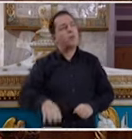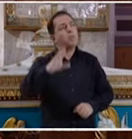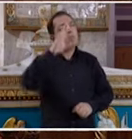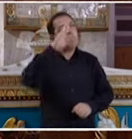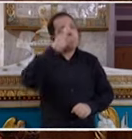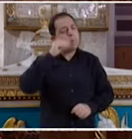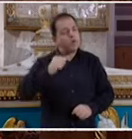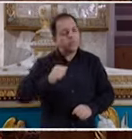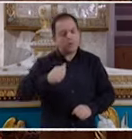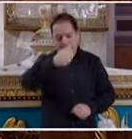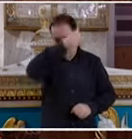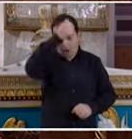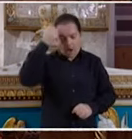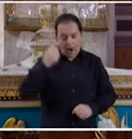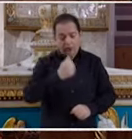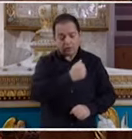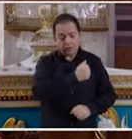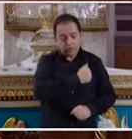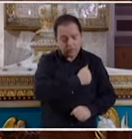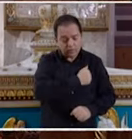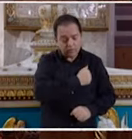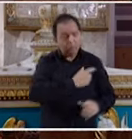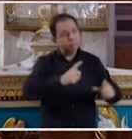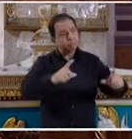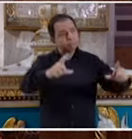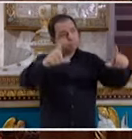Πατέρον Αντώνιε, Θεία